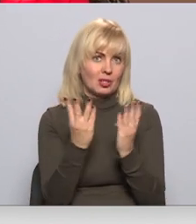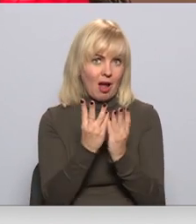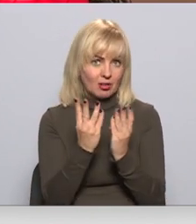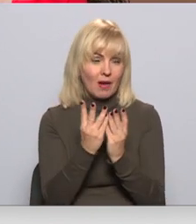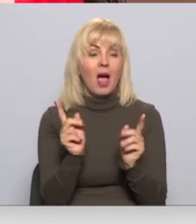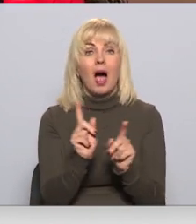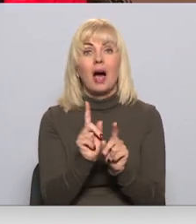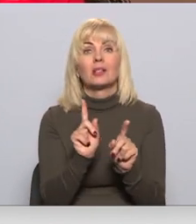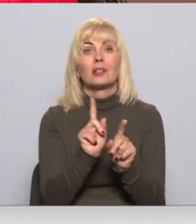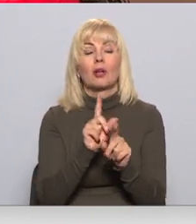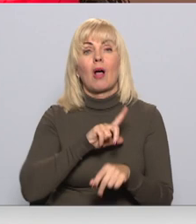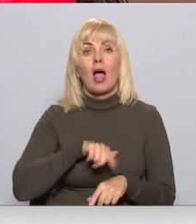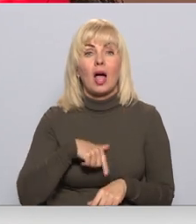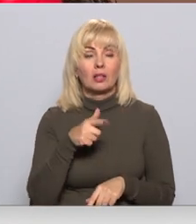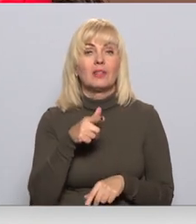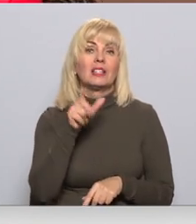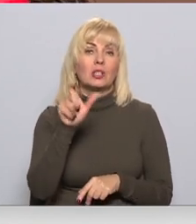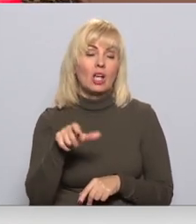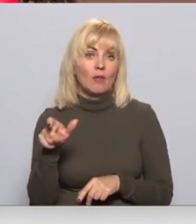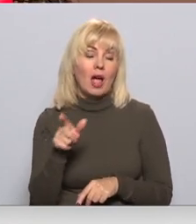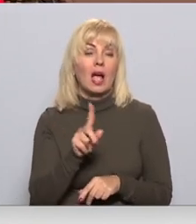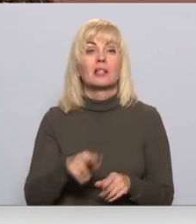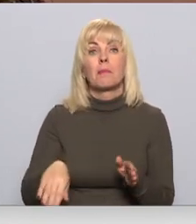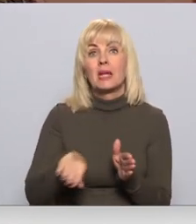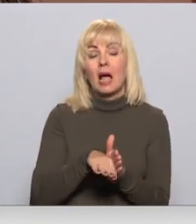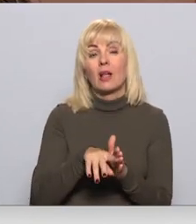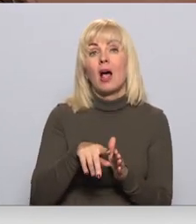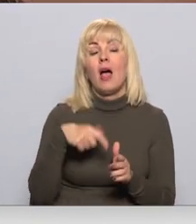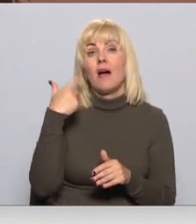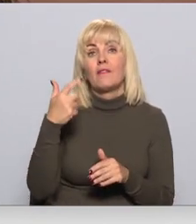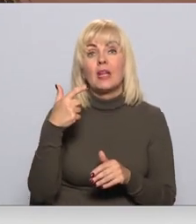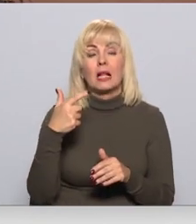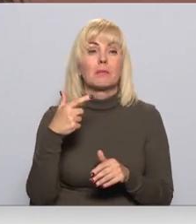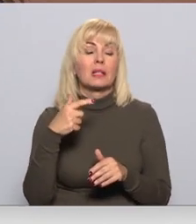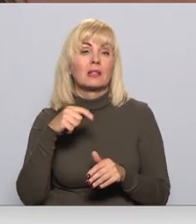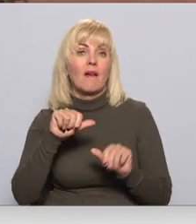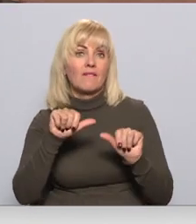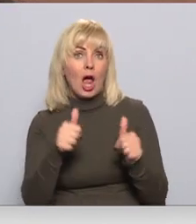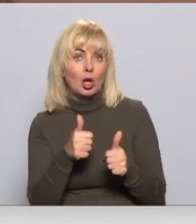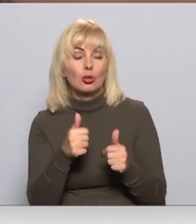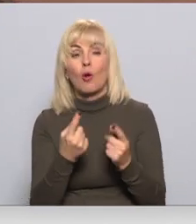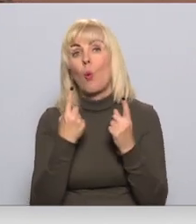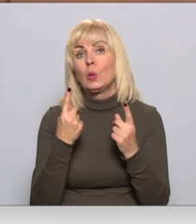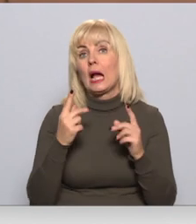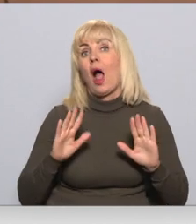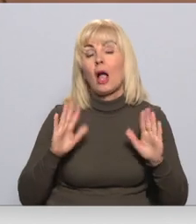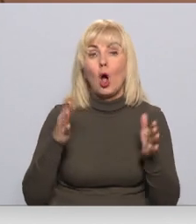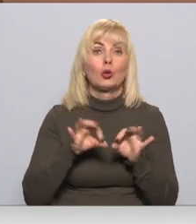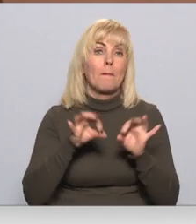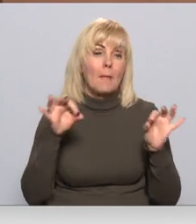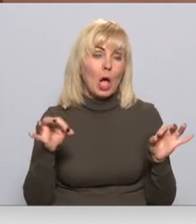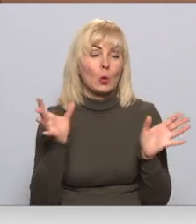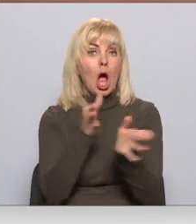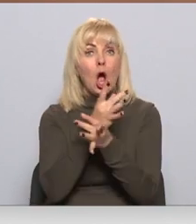mēs satiksim arī Latvijas puses cilvēkus, kuri ir piedalījušies šīs filmas veidošanā. Tas ir unikāls gadījums, kad šāda mēroga